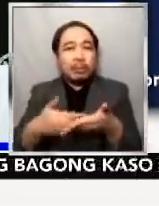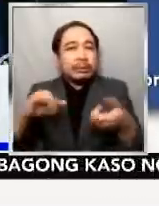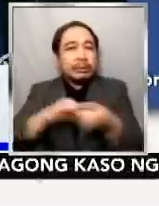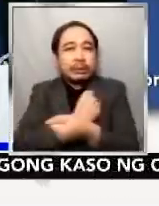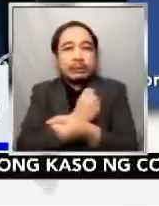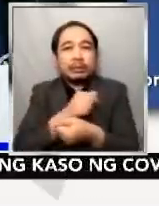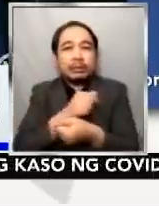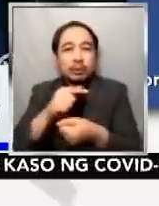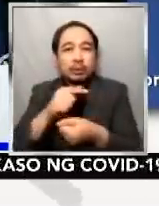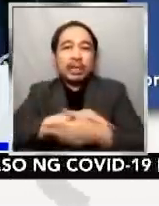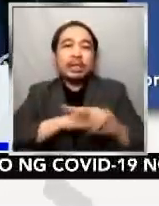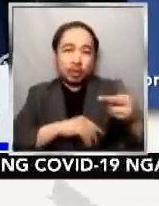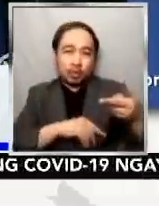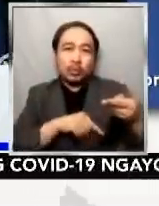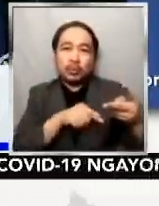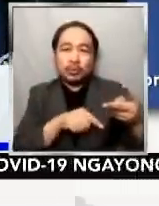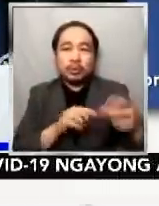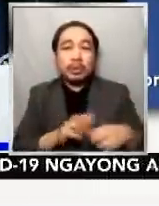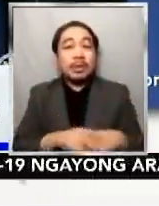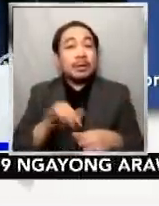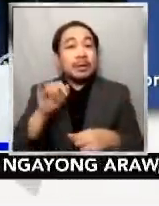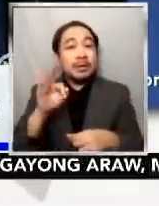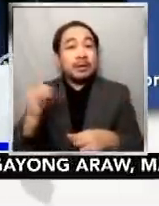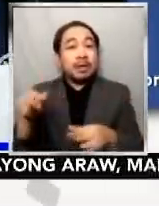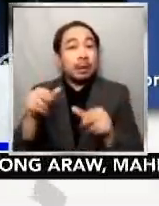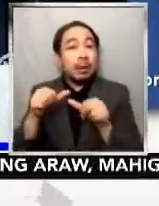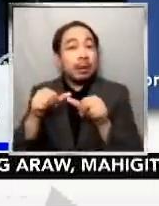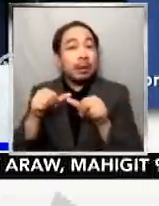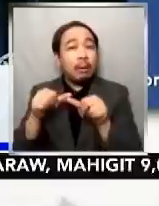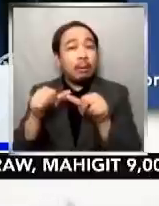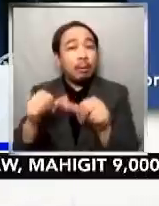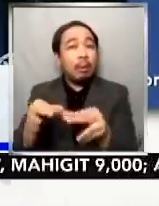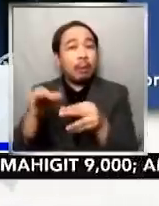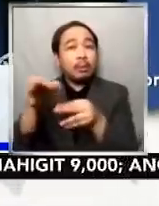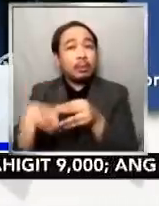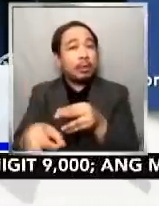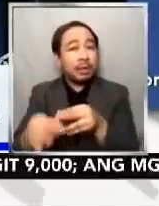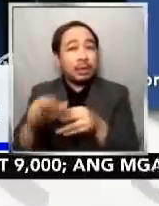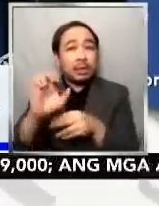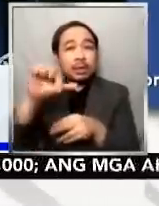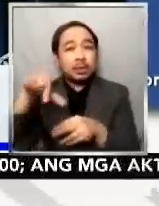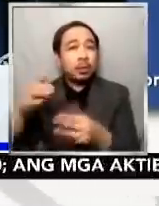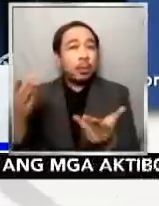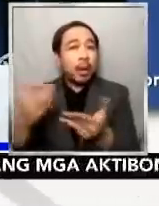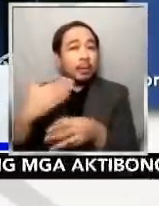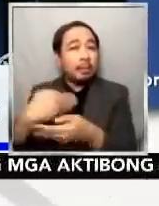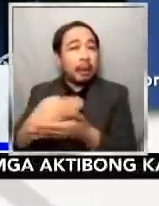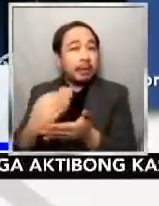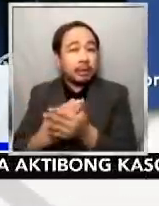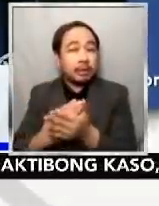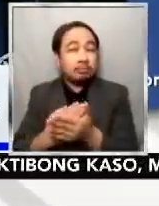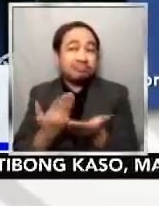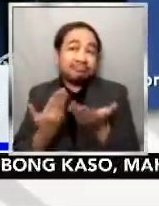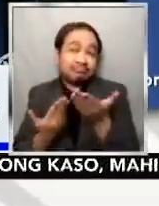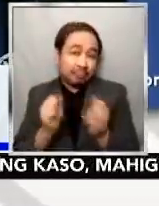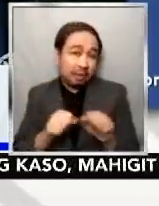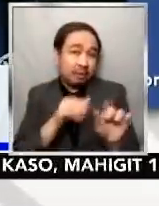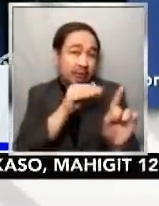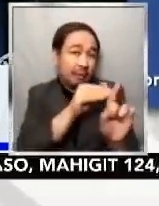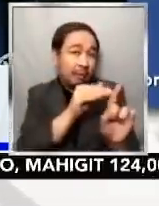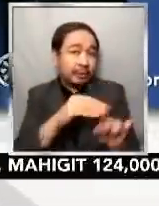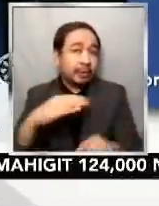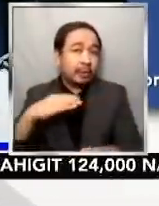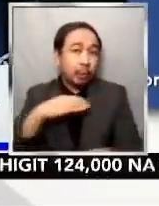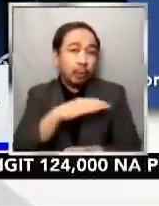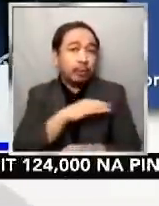Bayanihan 2. Sir, if we extend, where are we going to get the budget? Well, we can always ask Congress, no, for a supplemental